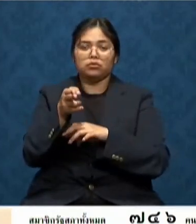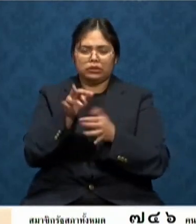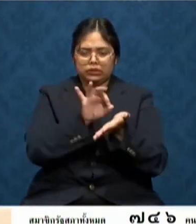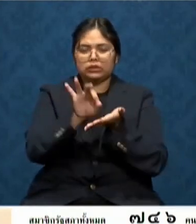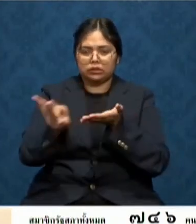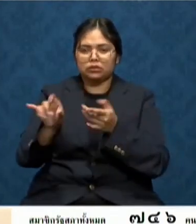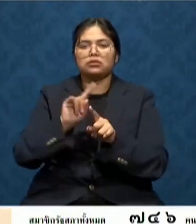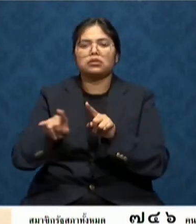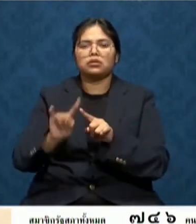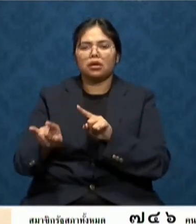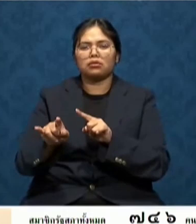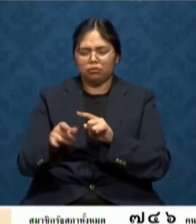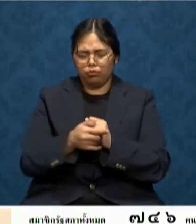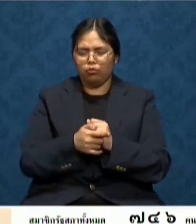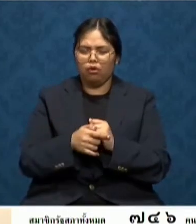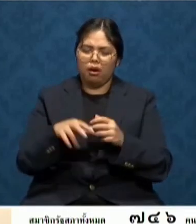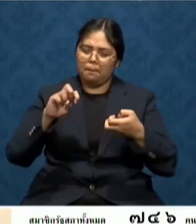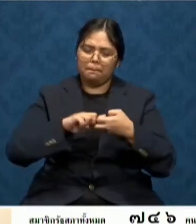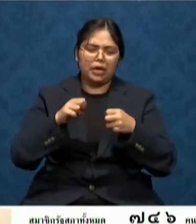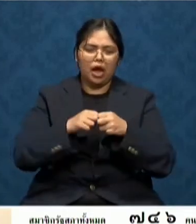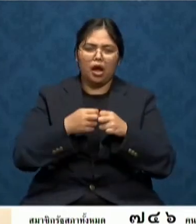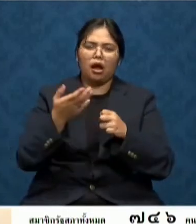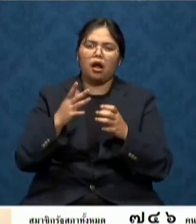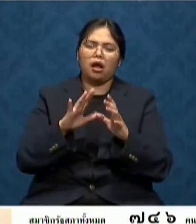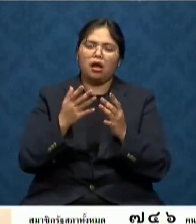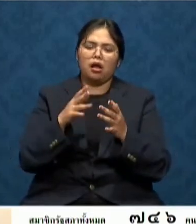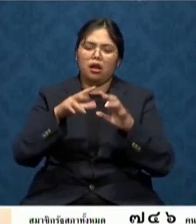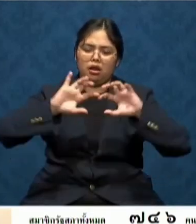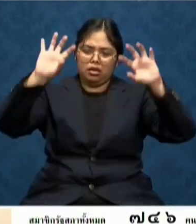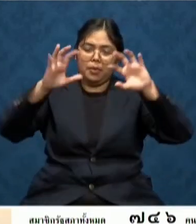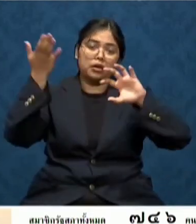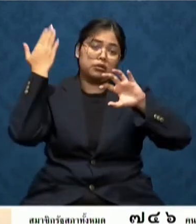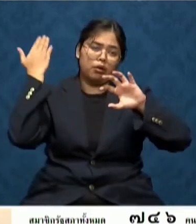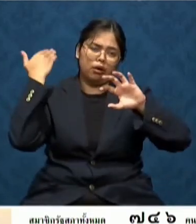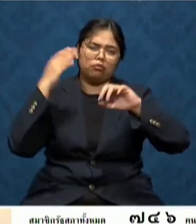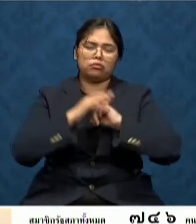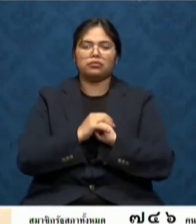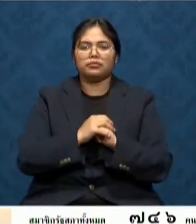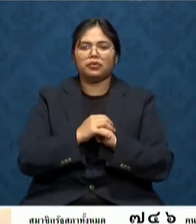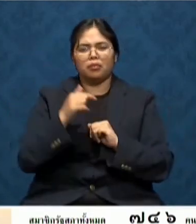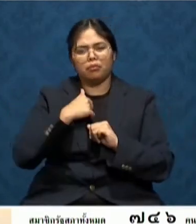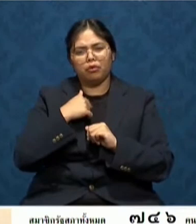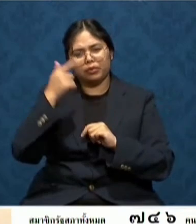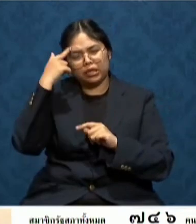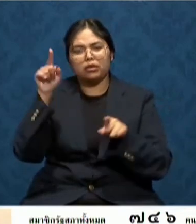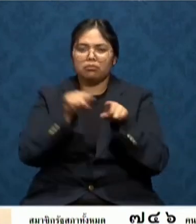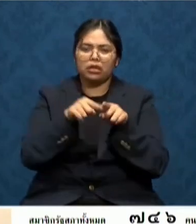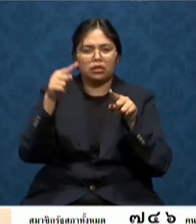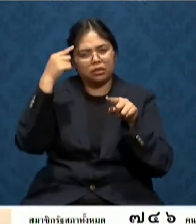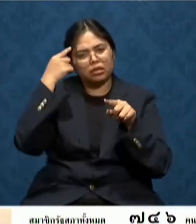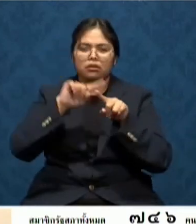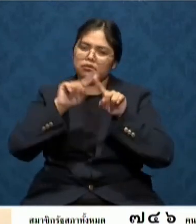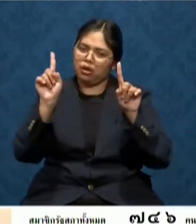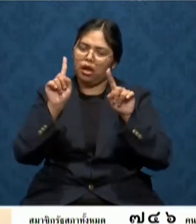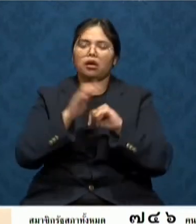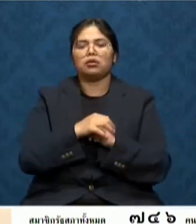ittaปรที่มปัหา ขางมาจากอศาบารก่อน forgeผมควงไม่บอกวผมเหดวย หไม่เหด้วยการซื้อ